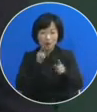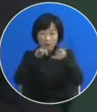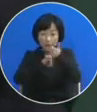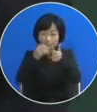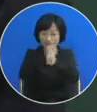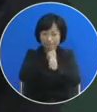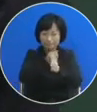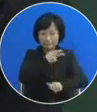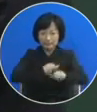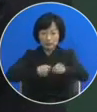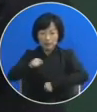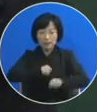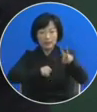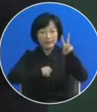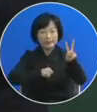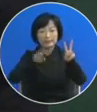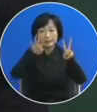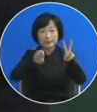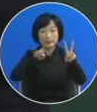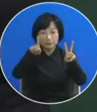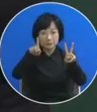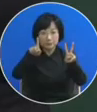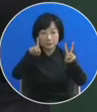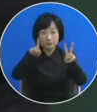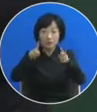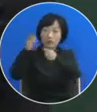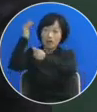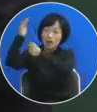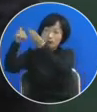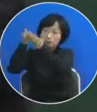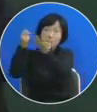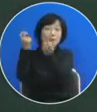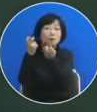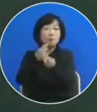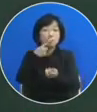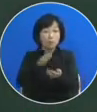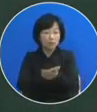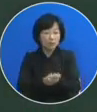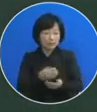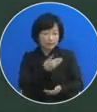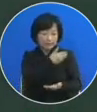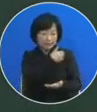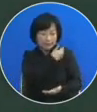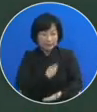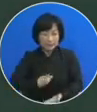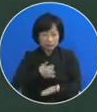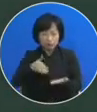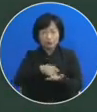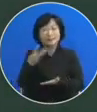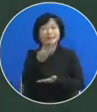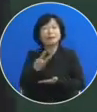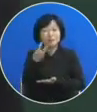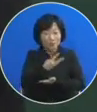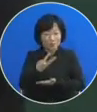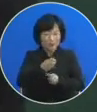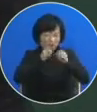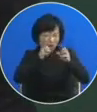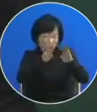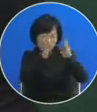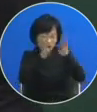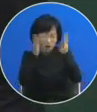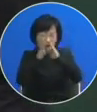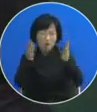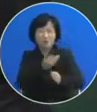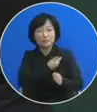41절에 3천 제자의 문을 하나님은 열어주셨습니다. Grabbing hold this covenant, God granted them the door of 3,000 disciples. 자, 특히 이 언약을